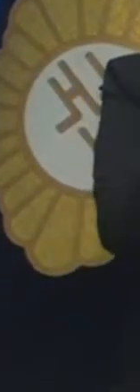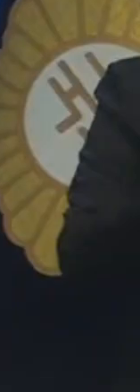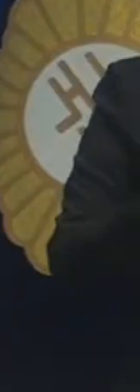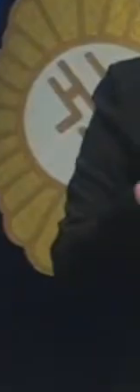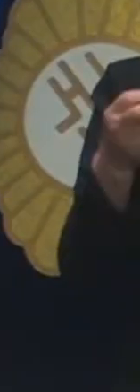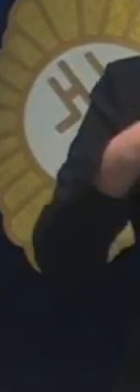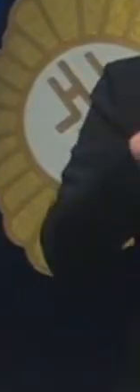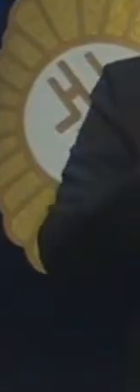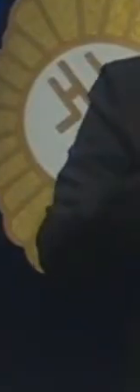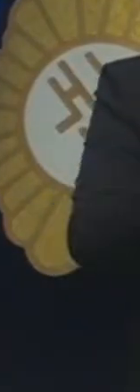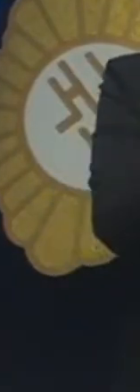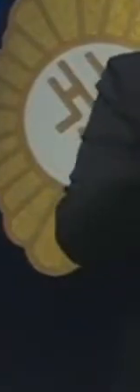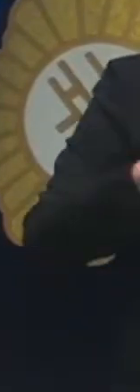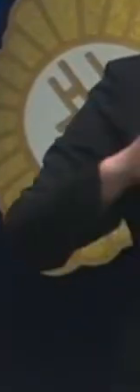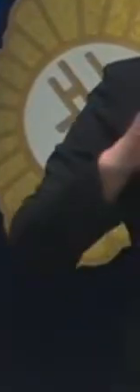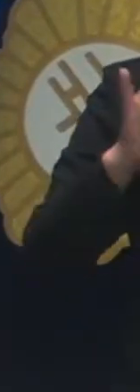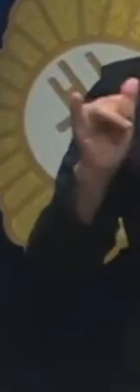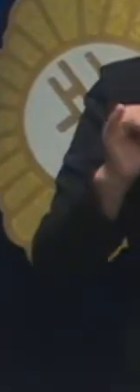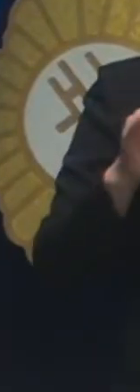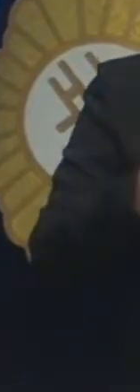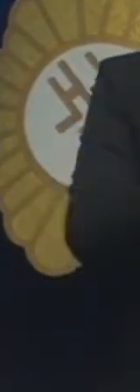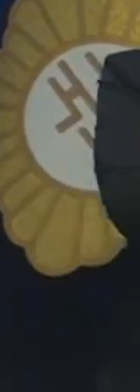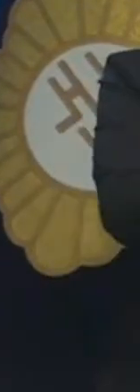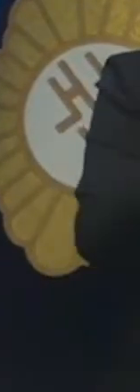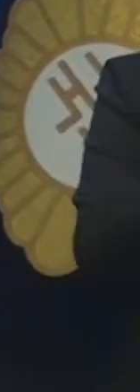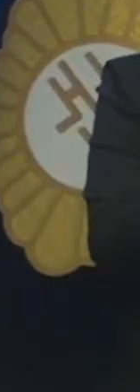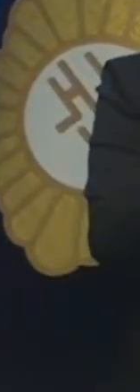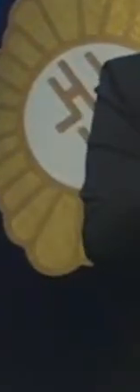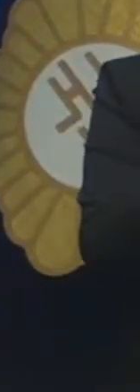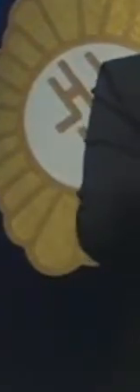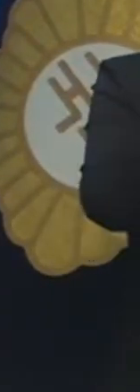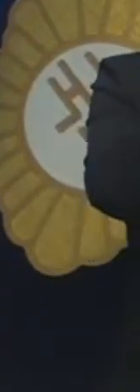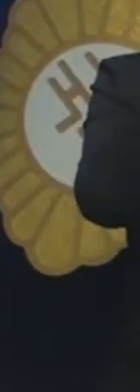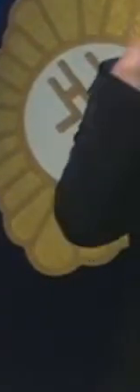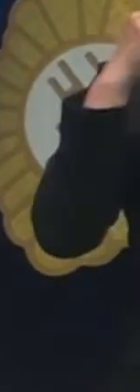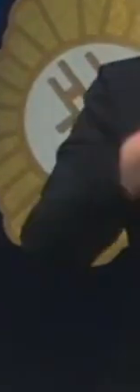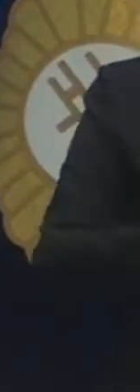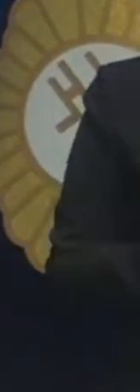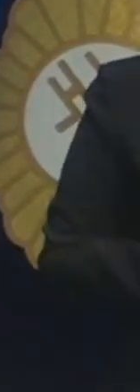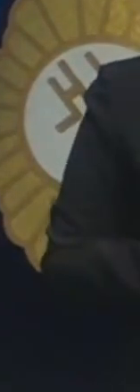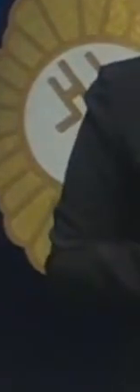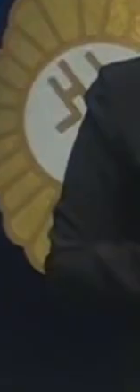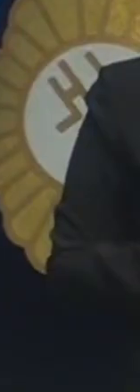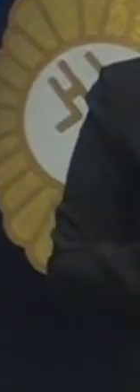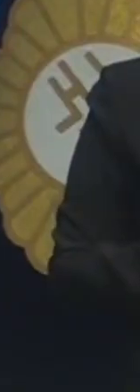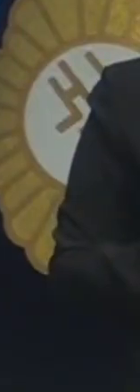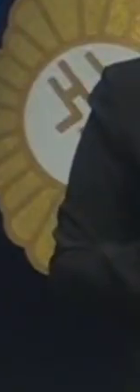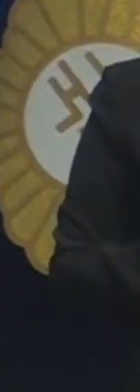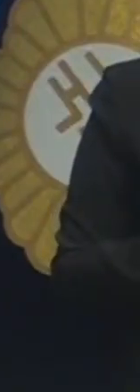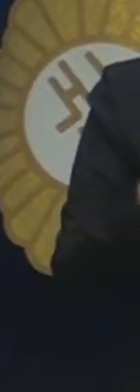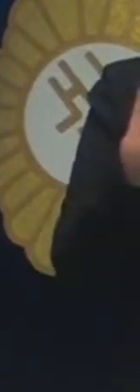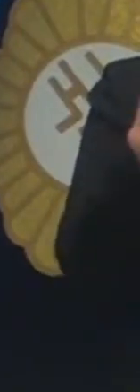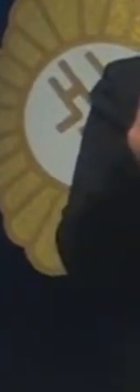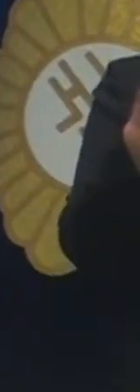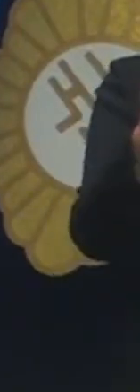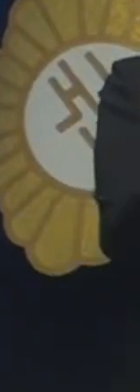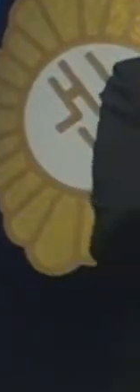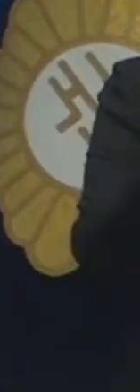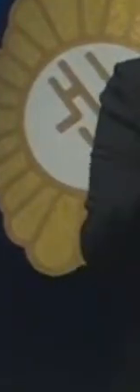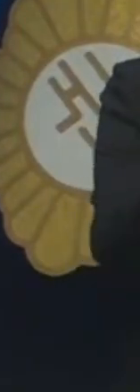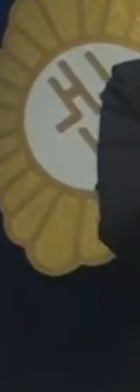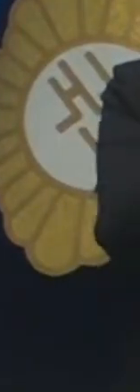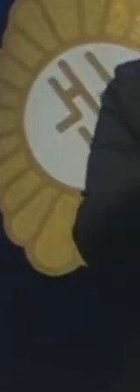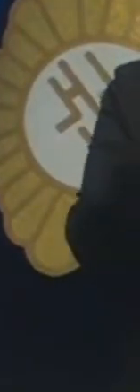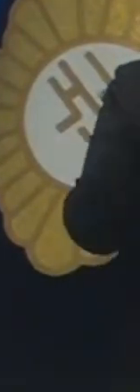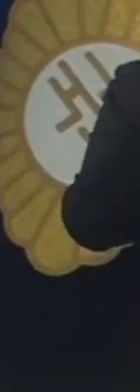지역 경제 그리고 국민 경제의 올바른 그런 유지가 될 수 있도록 도움이 될